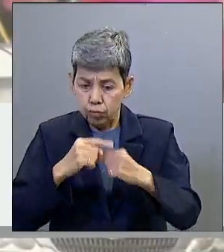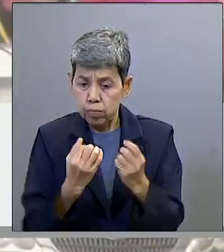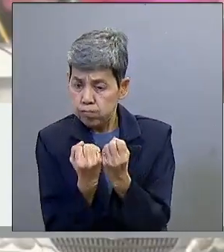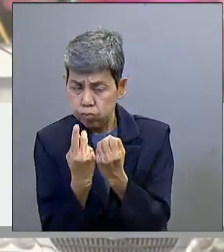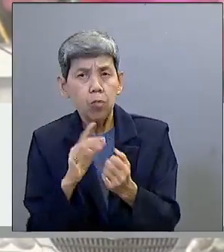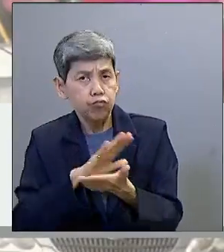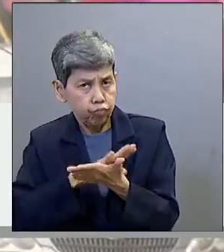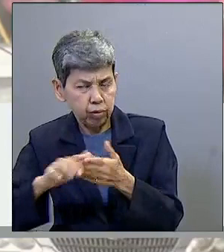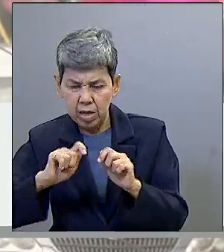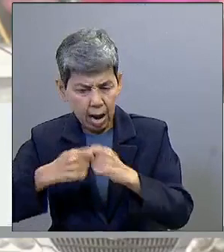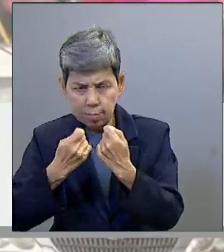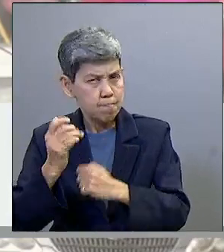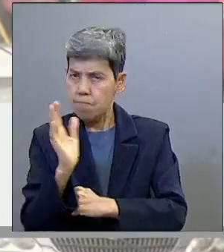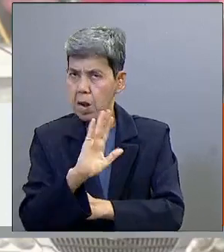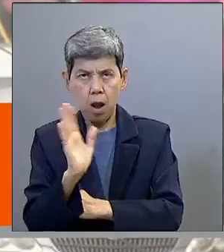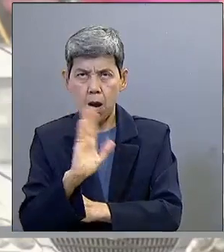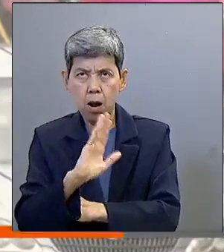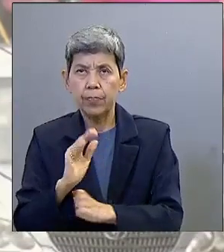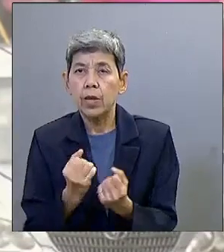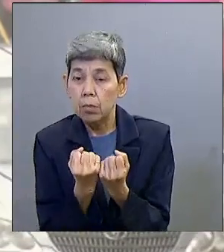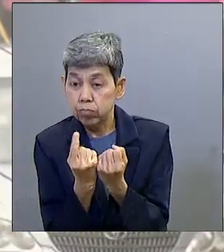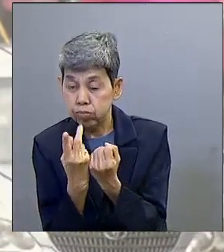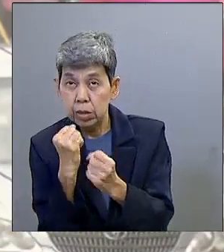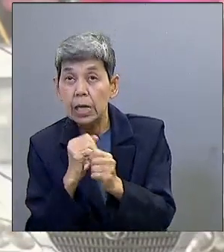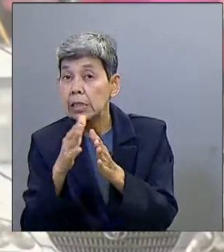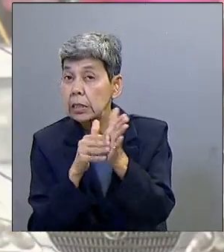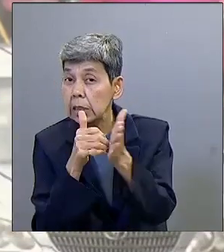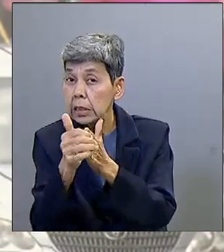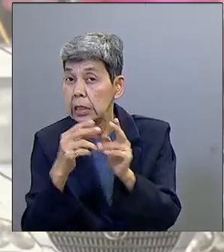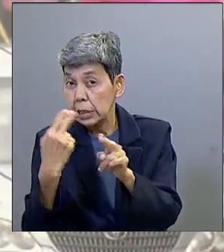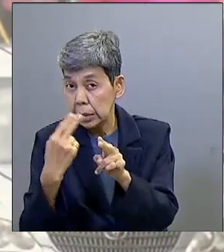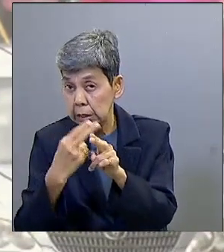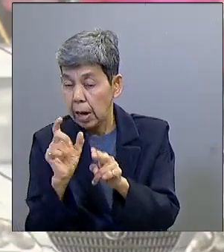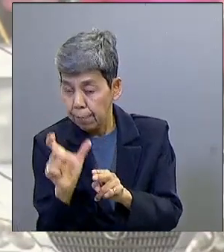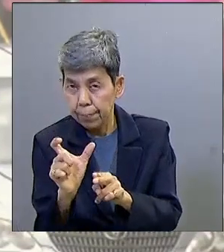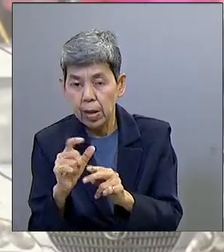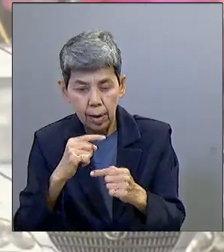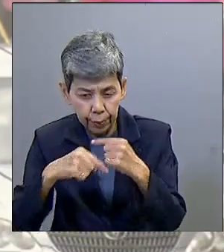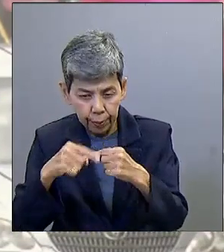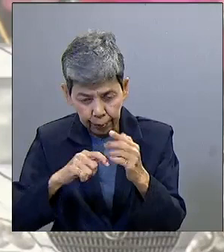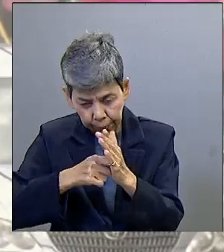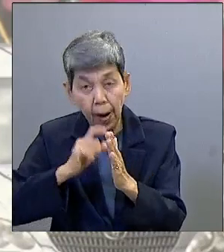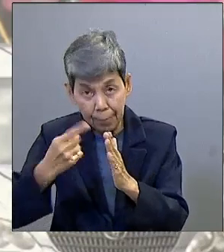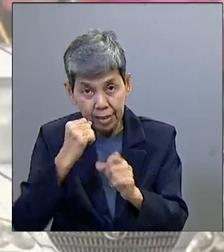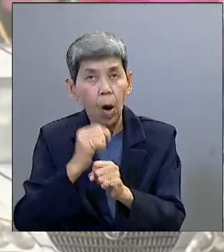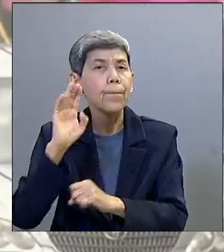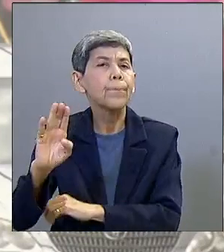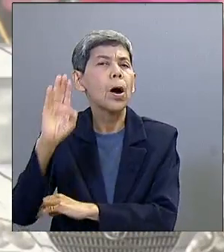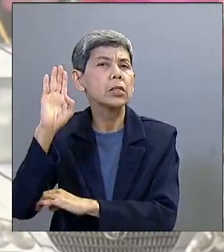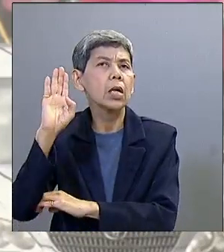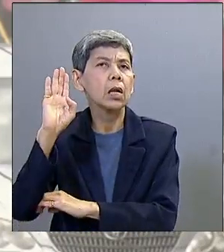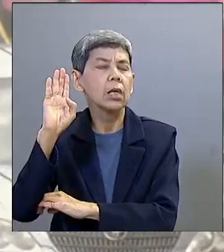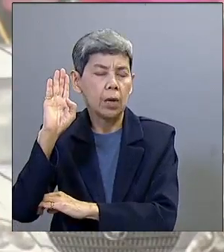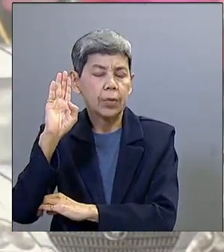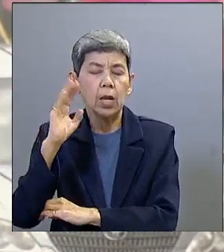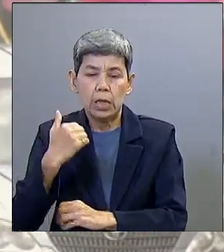นะคะไม่ชำรุดบกพร่องส่วนมิเตอร์นอกจากสียี่ห้อดังกล่าวแล้วหลังจากนำเพื่อมาปรับจูนที่บริษัทผู้จำหน่าย